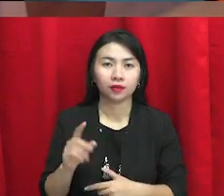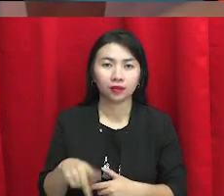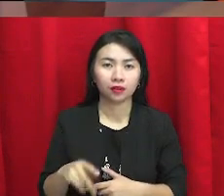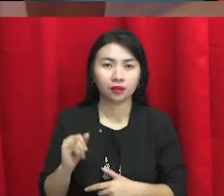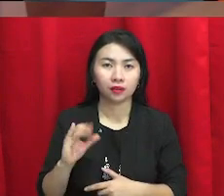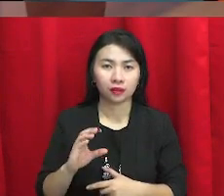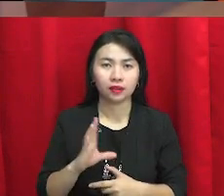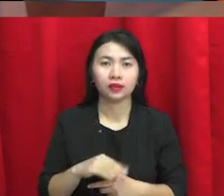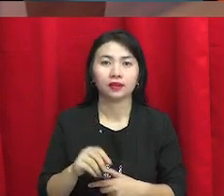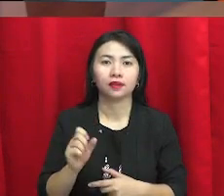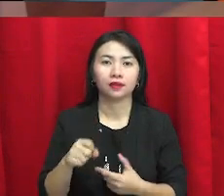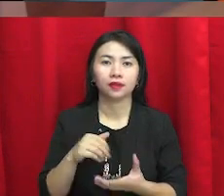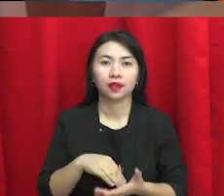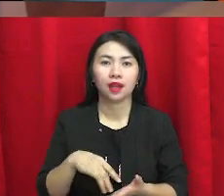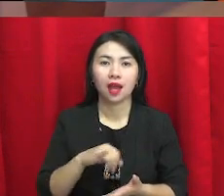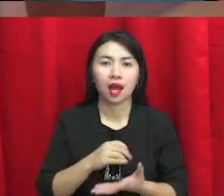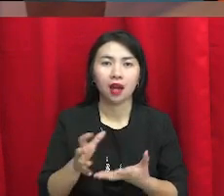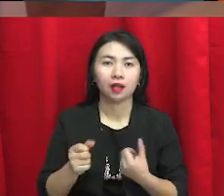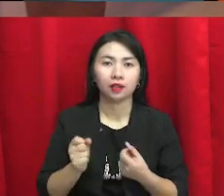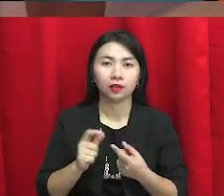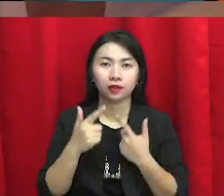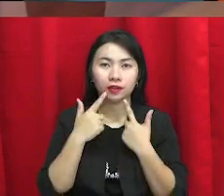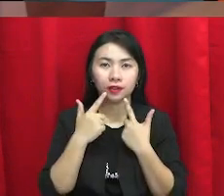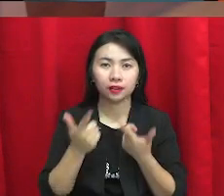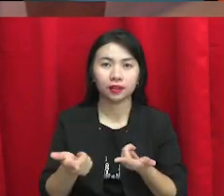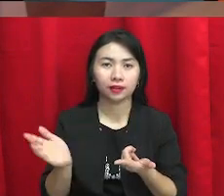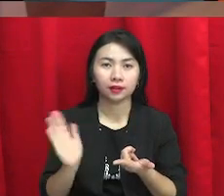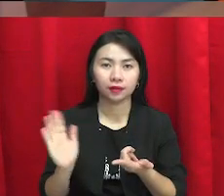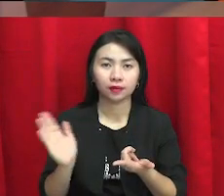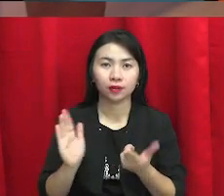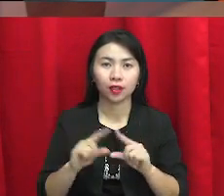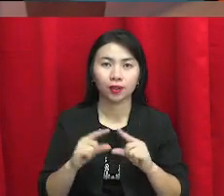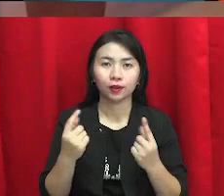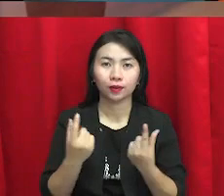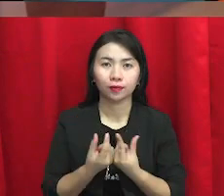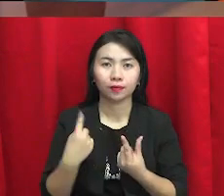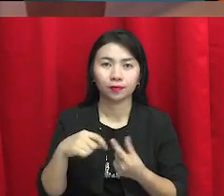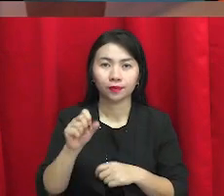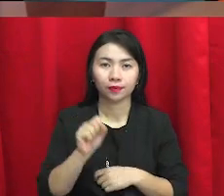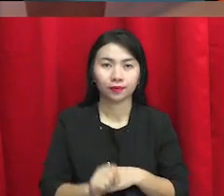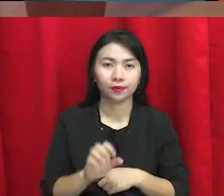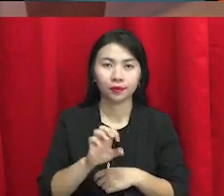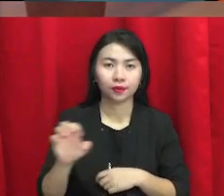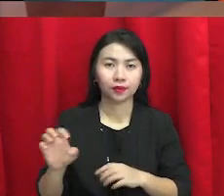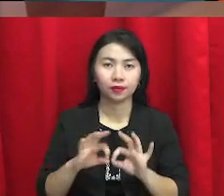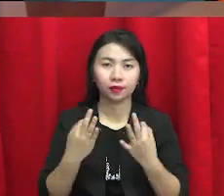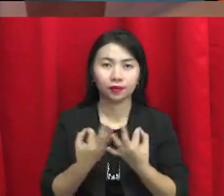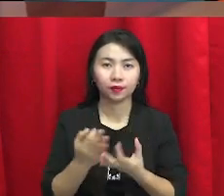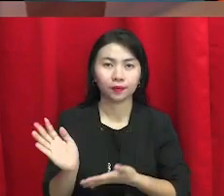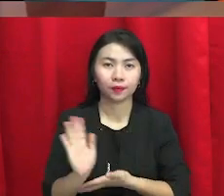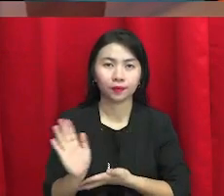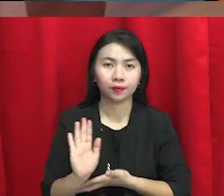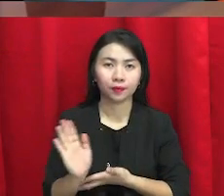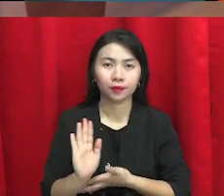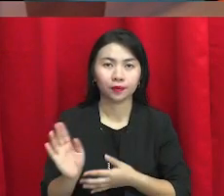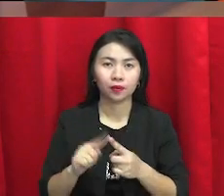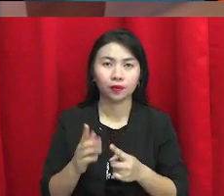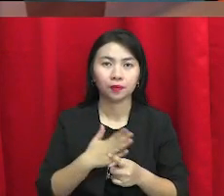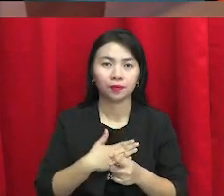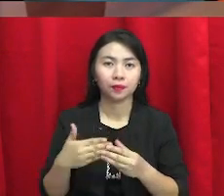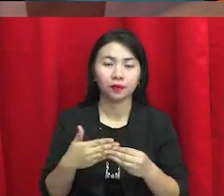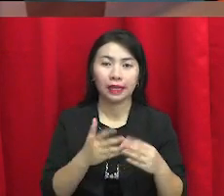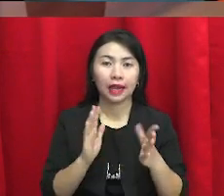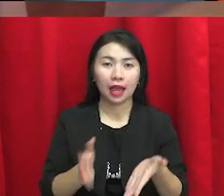yan. At syempre gusto ko pong batiin, Sir Joe, batiin ko lang yung grupo namin. Man. The Southeast Family. Hello po sa aming leader, si Sir